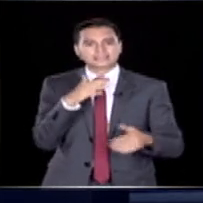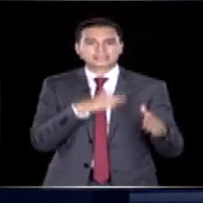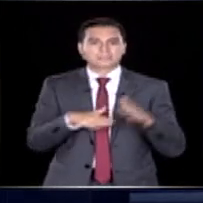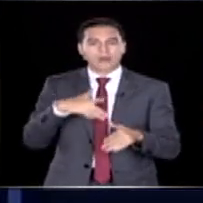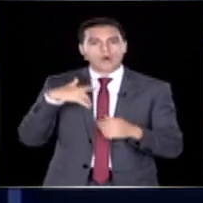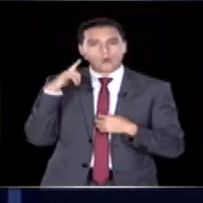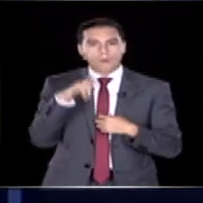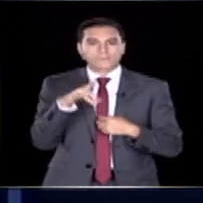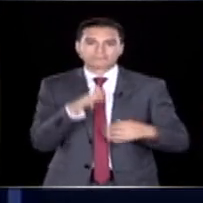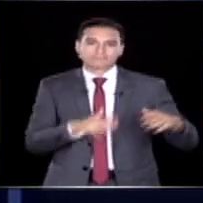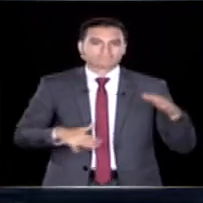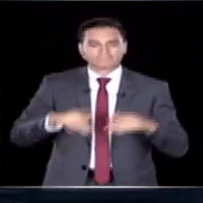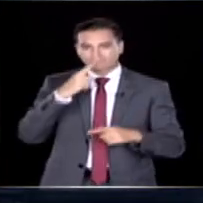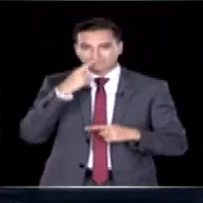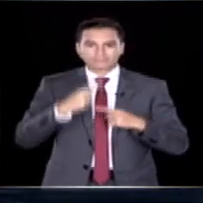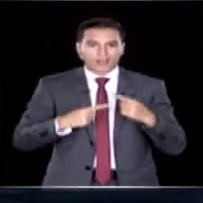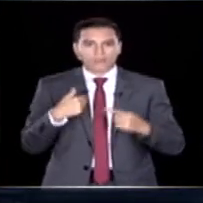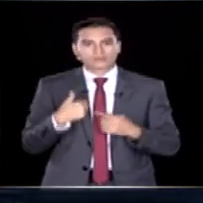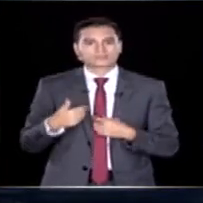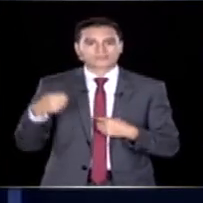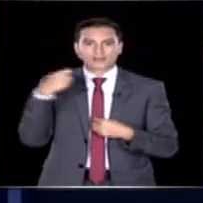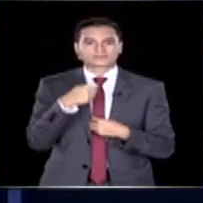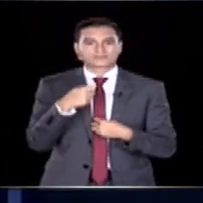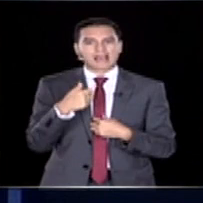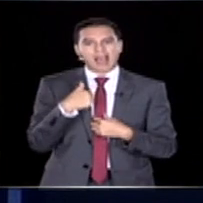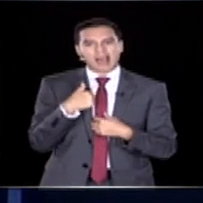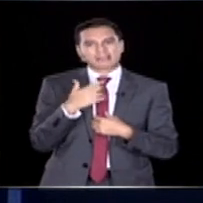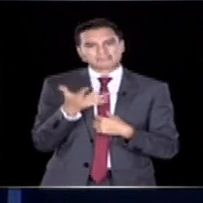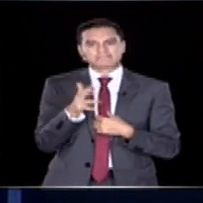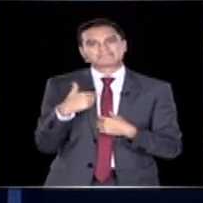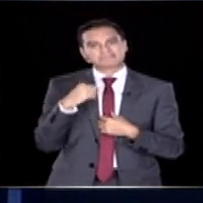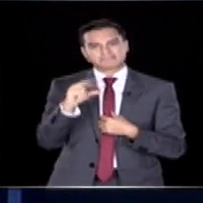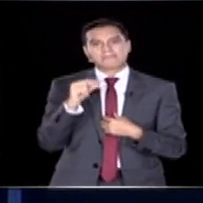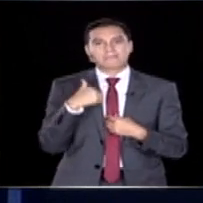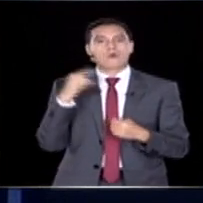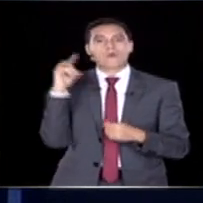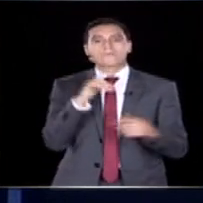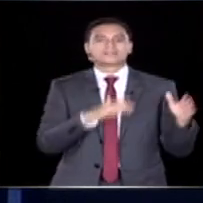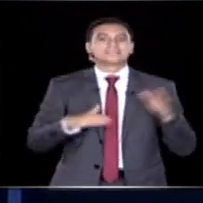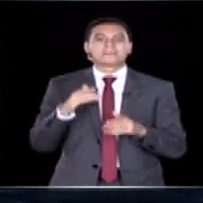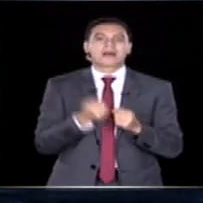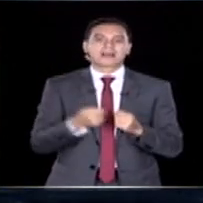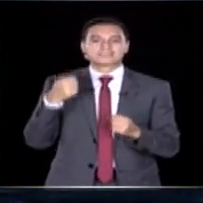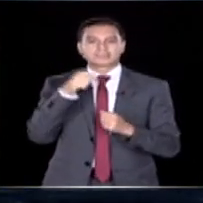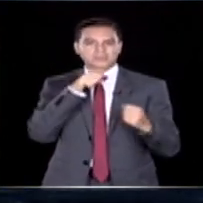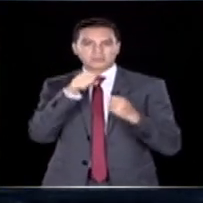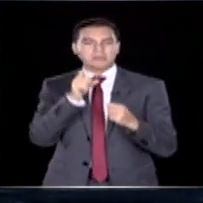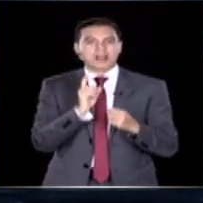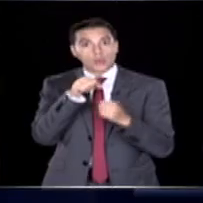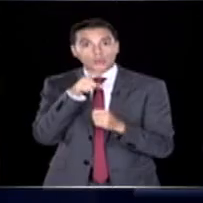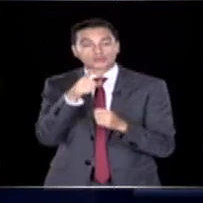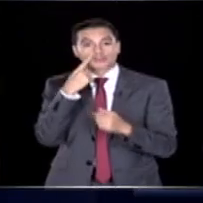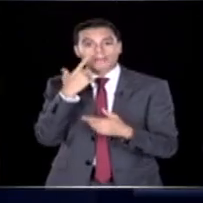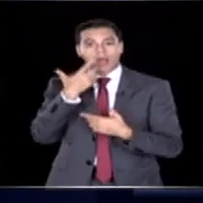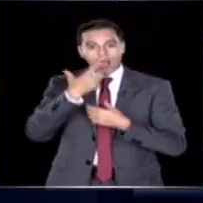التايكوندو. بتحب العوم اكتر؟ اه بحب العوم. اه اقول لك حاجة، انا كمان بحب السباحة ما بحبش التايكوندو. هي طبعا التايكوندو